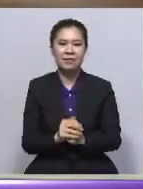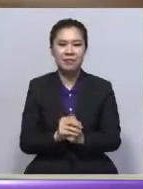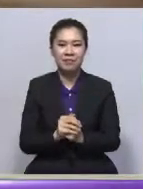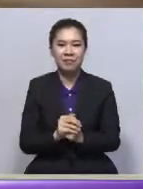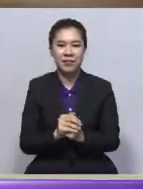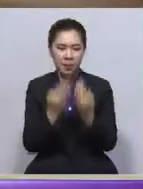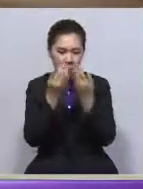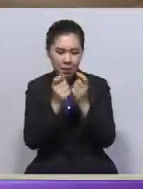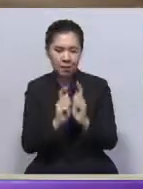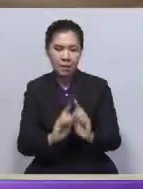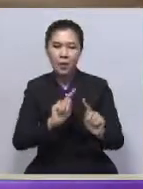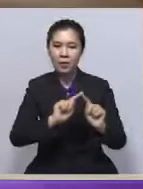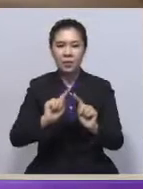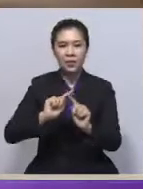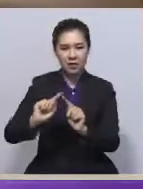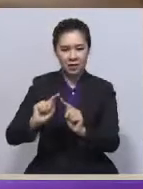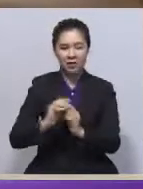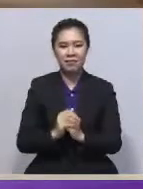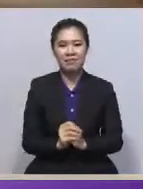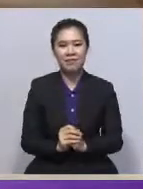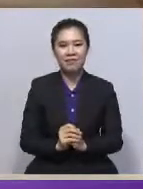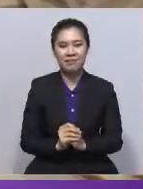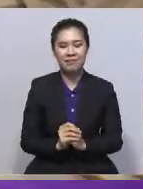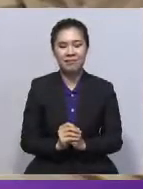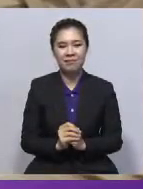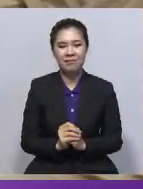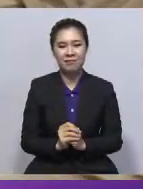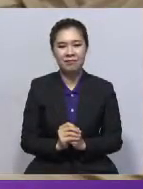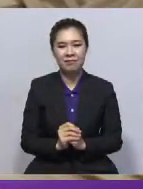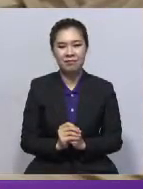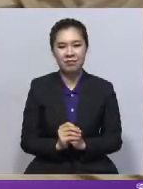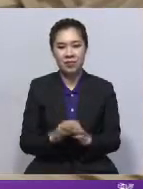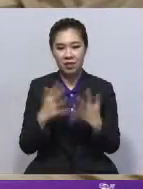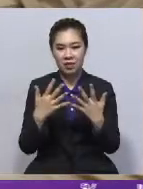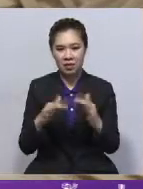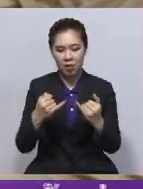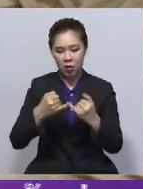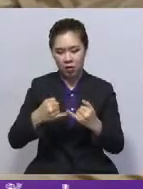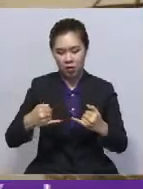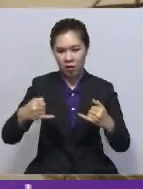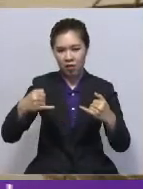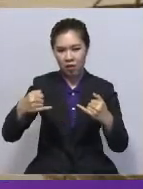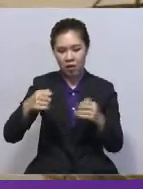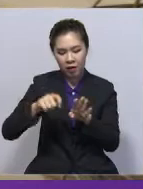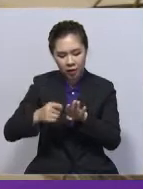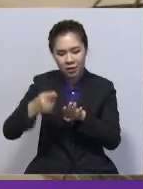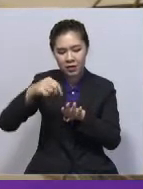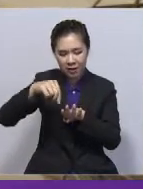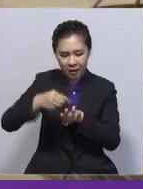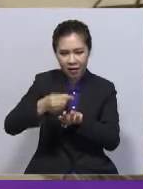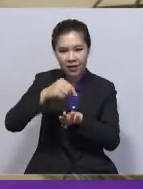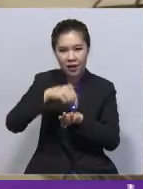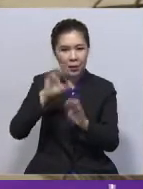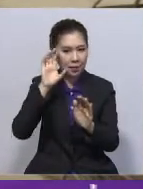ลวดลายบนโครงไม้ไผ่ที่ขึ้นเป็นรูปต่างๆจากนั้นใช้หวายเส้นเล็กถักทอขอบให้ขึ้น